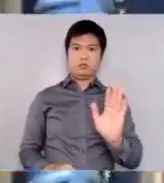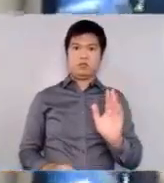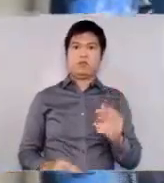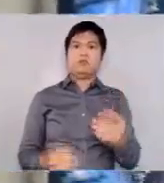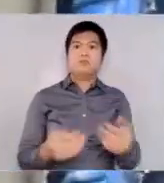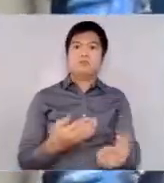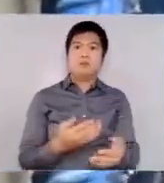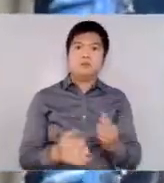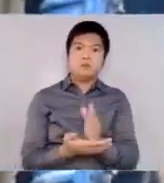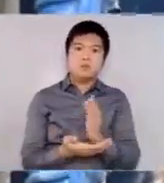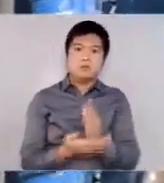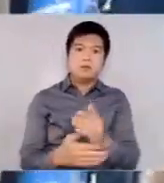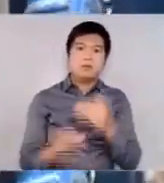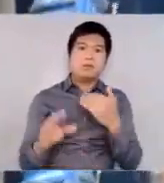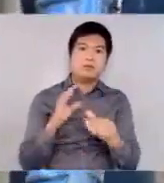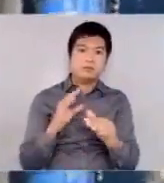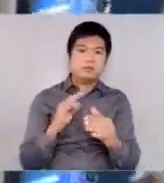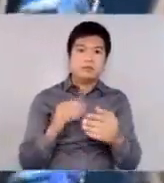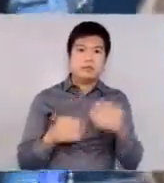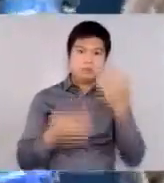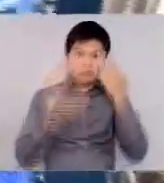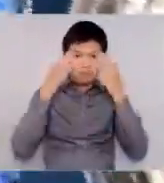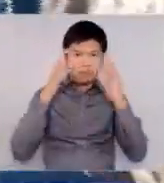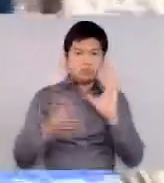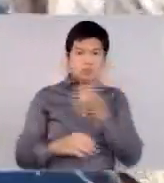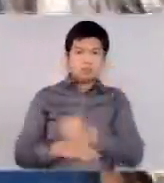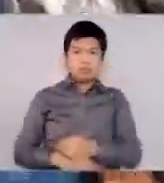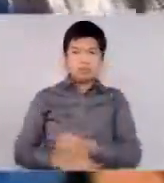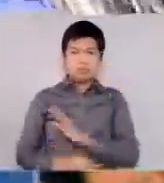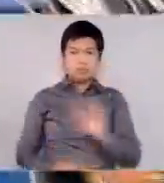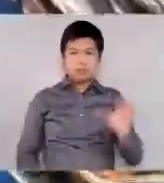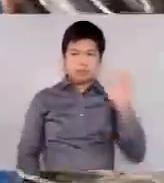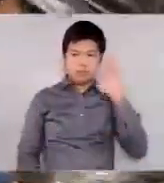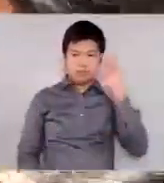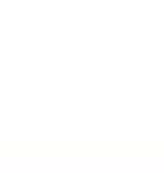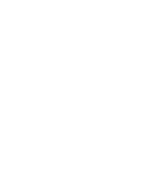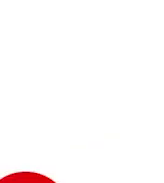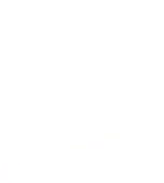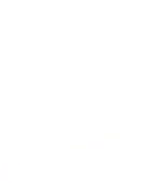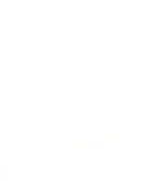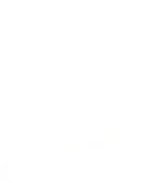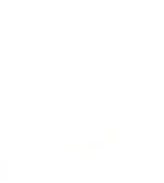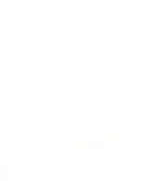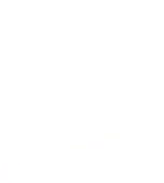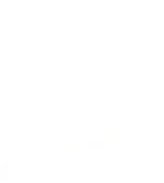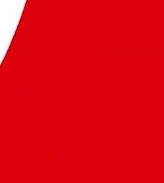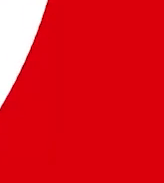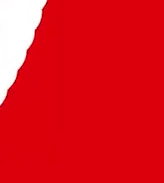kakilala. Nagpapalita mula sa frontline, Ryan Ang, News 5.